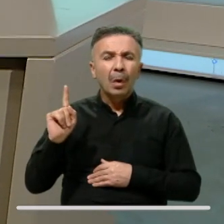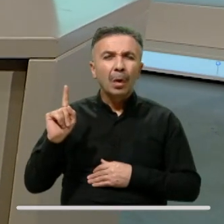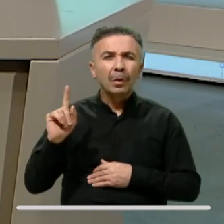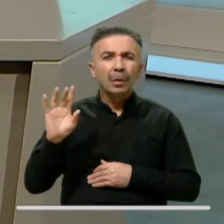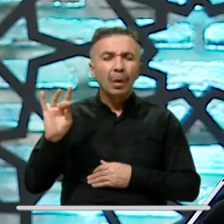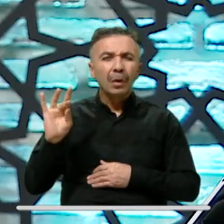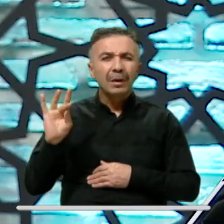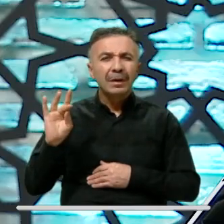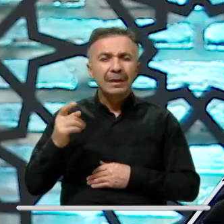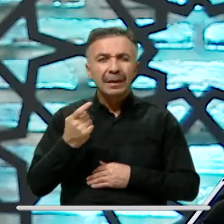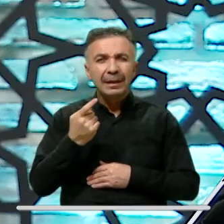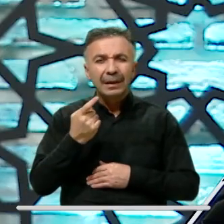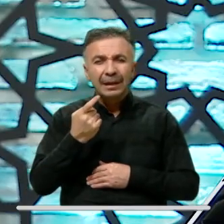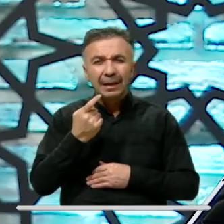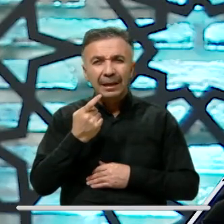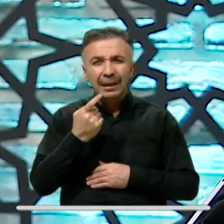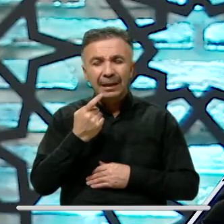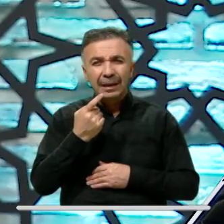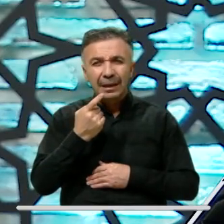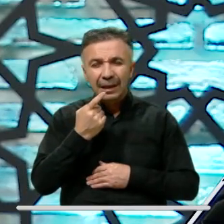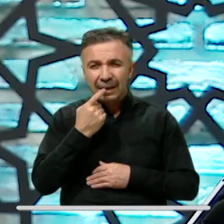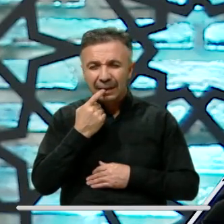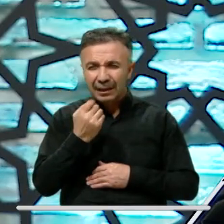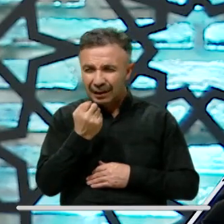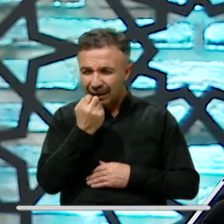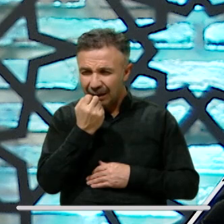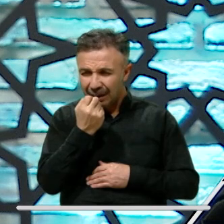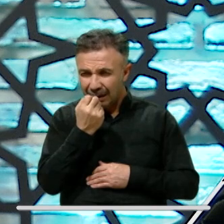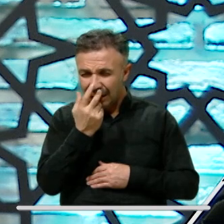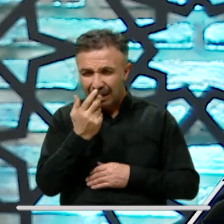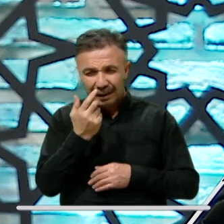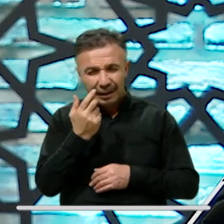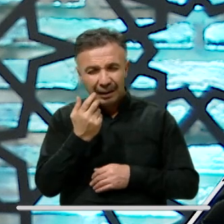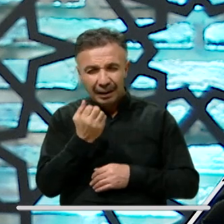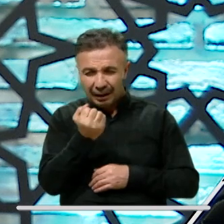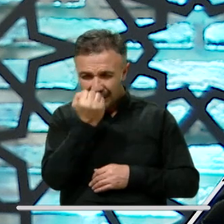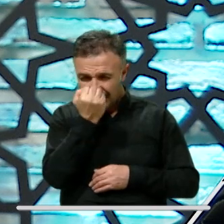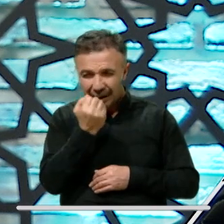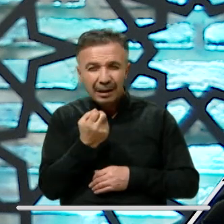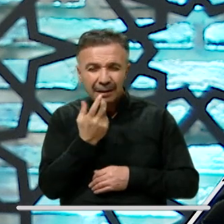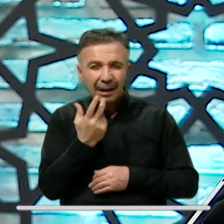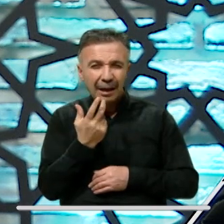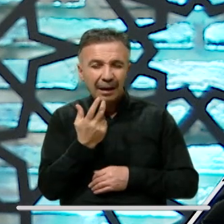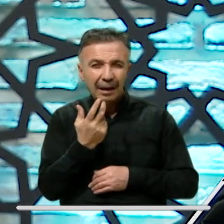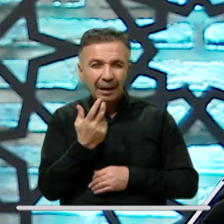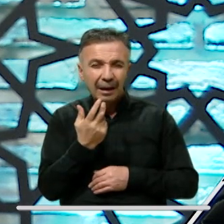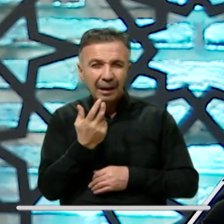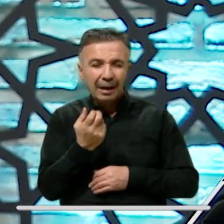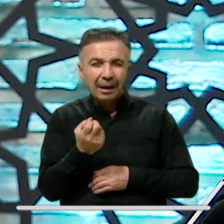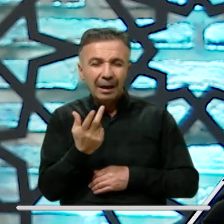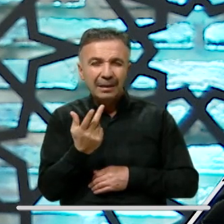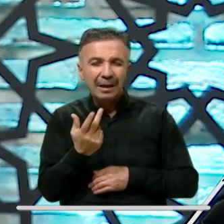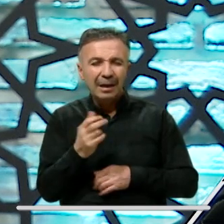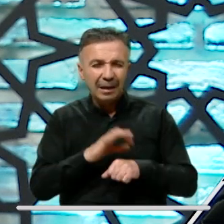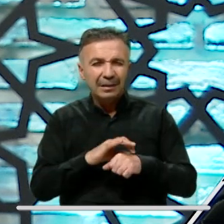yıldır, hani sana öyle söyleyeyim, hani şey yapamıyorum, kanser hastasıydım. Ondan sonra ama 15 yıldır da şeker